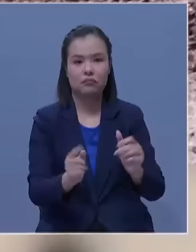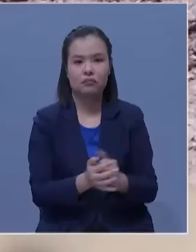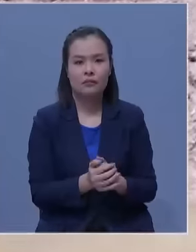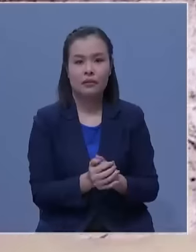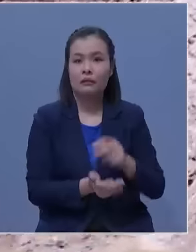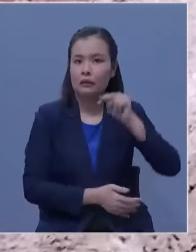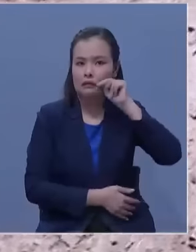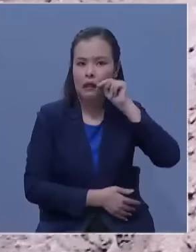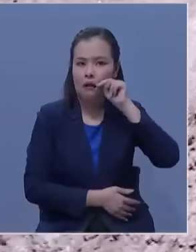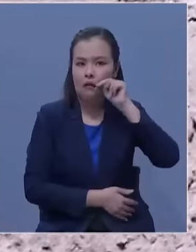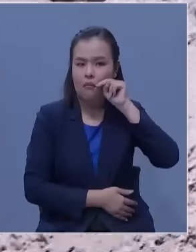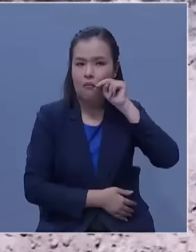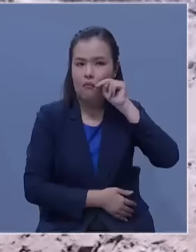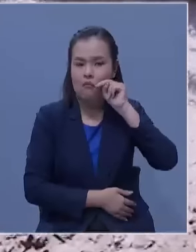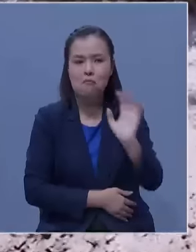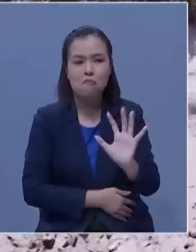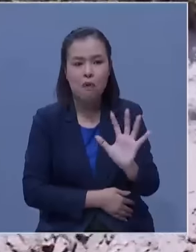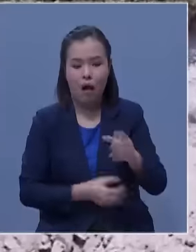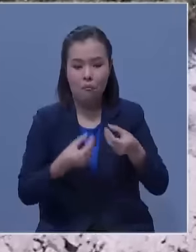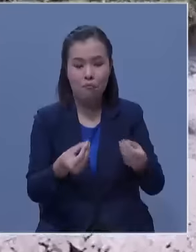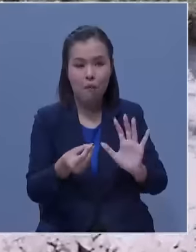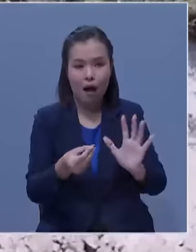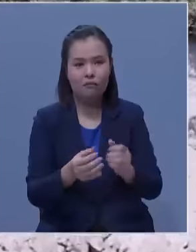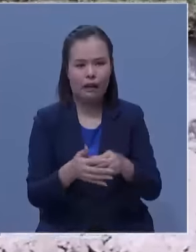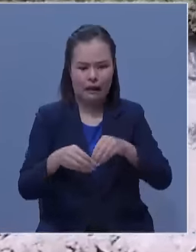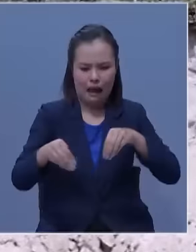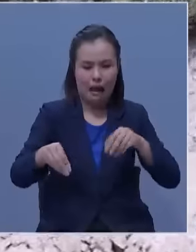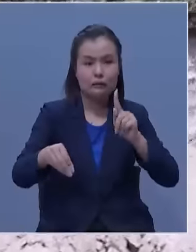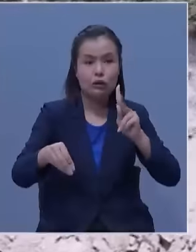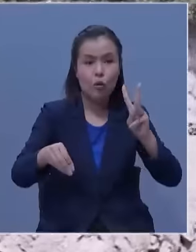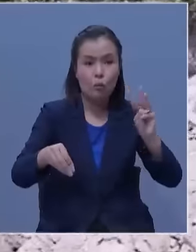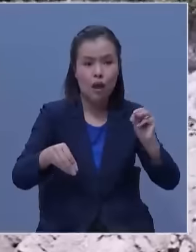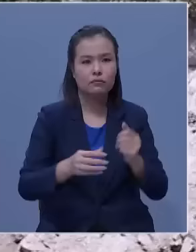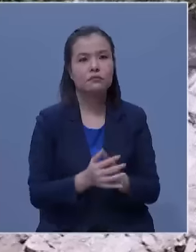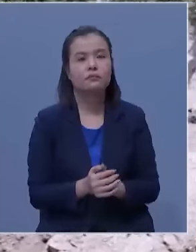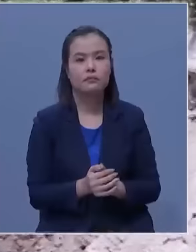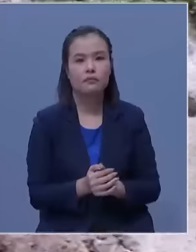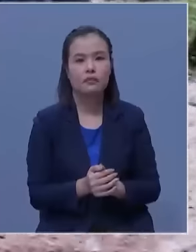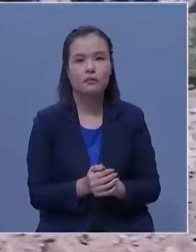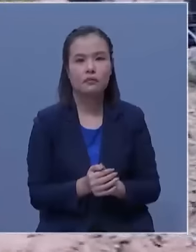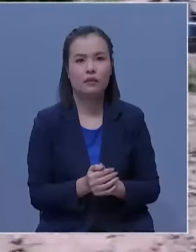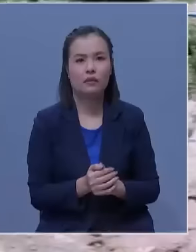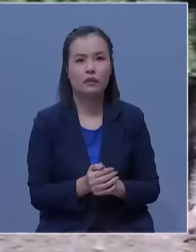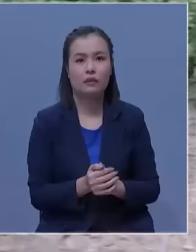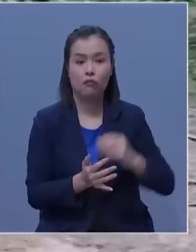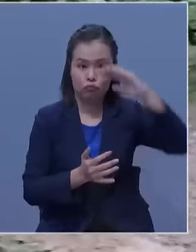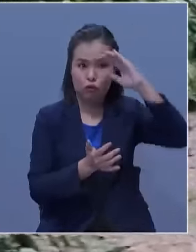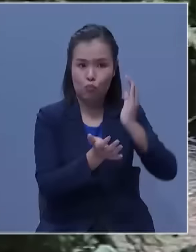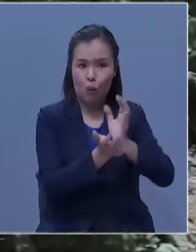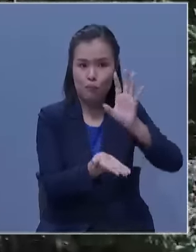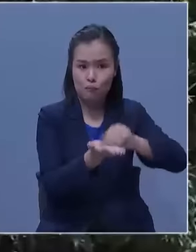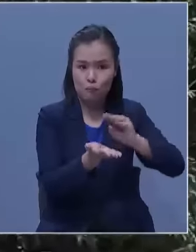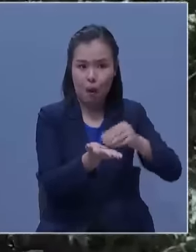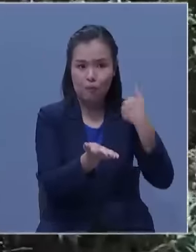นสูบน้ำในบ่อไปใช้รถต้นทุเรียนที่อยู่ห่างไปประมาณ1กิโลเมตรตอนนั้นเนี่ยคุณสุนทรบอกว่าเรื่องไปถึงโรงพักเลยนะต